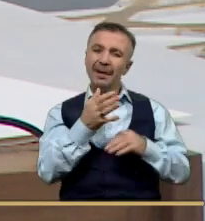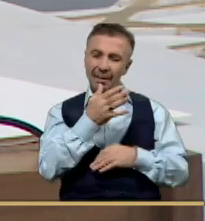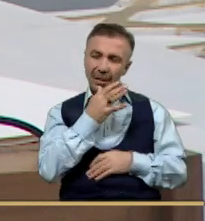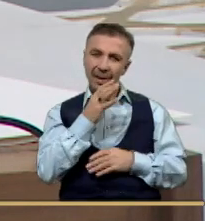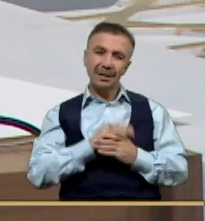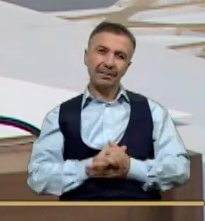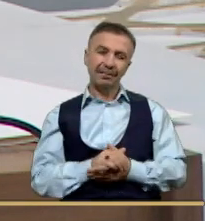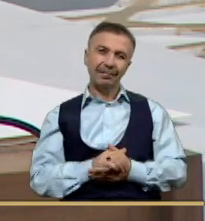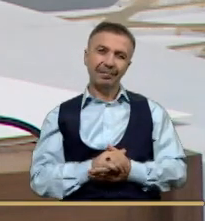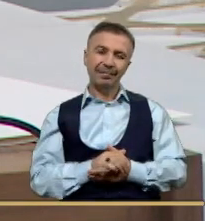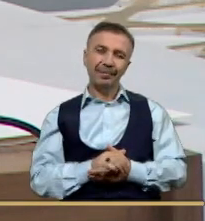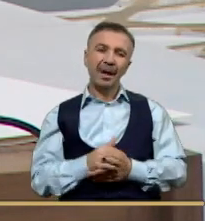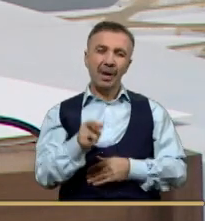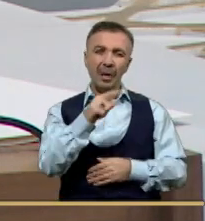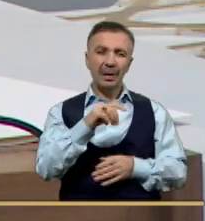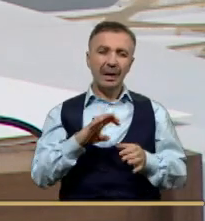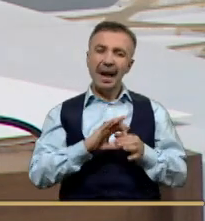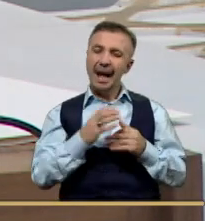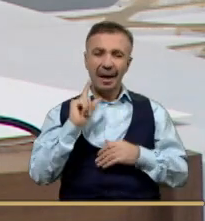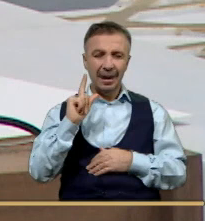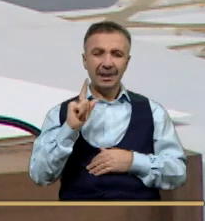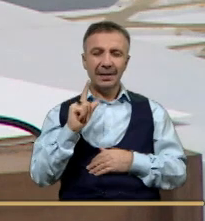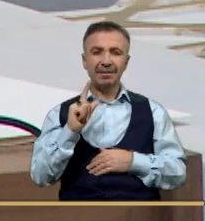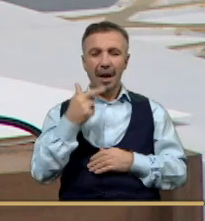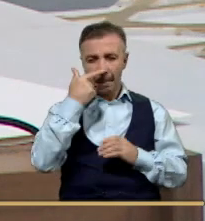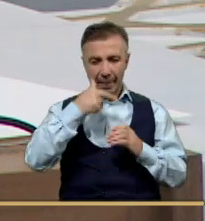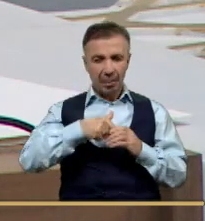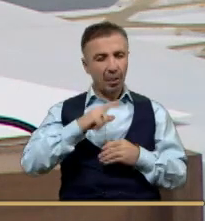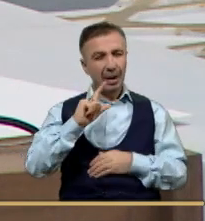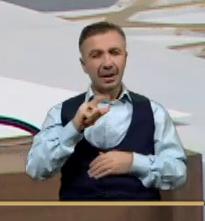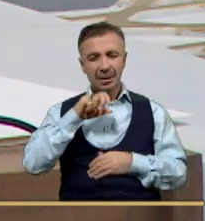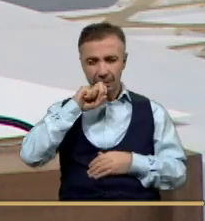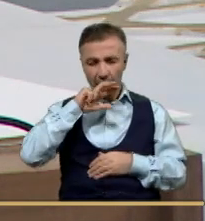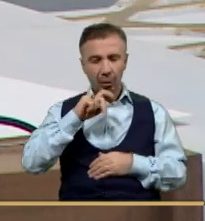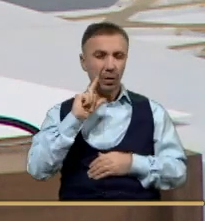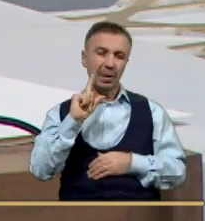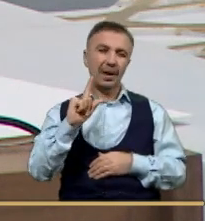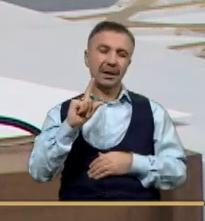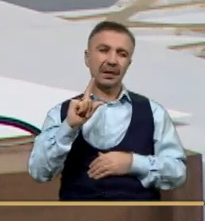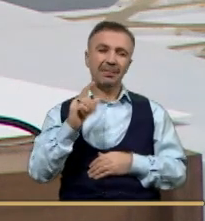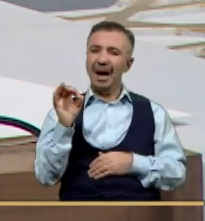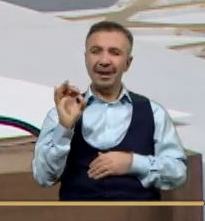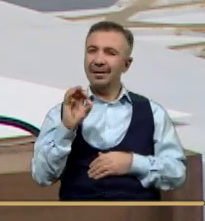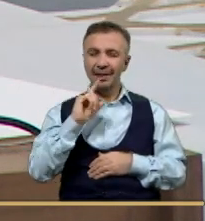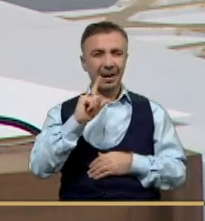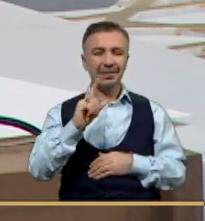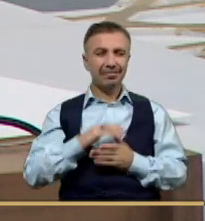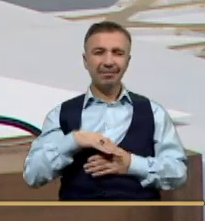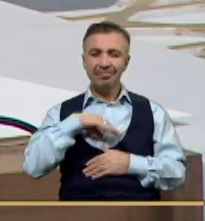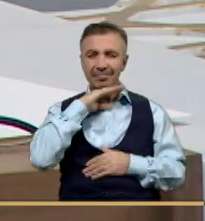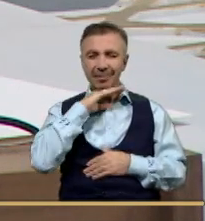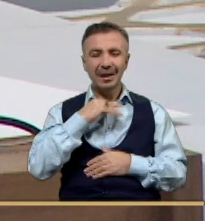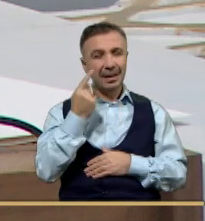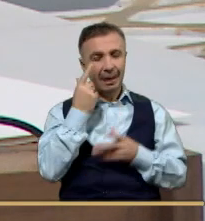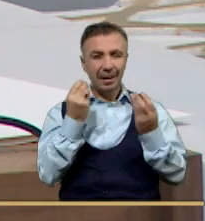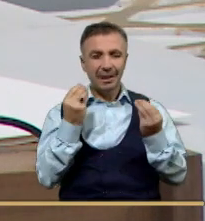biliyorlardı. Onlara ne lazım? Petrol lazım, doğal gaz lazım, yeraltı zenginlikleri lazım. Bir